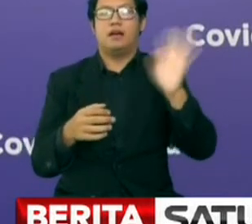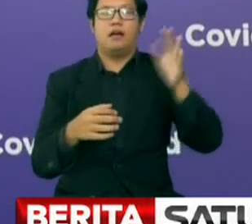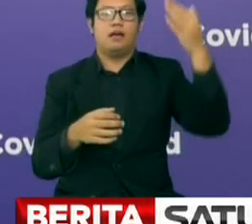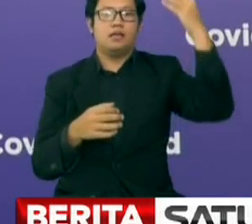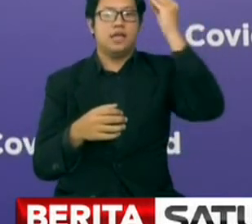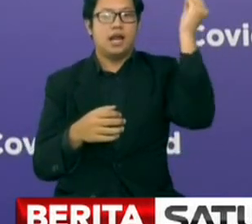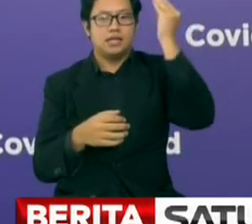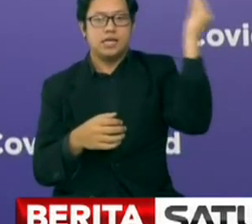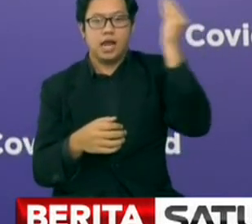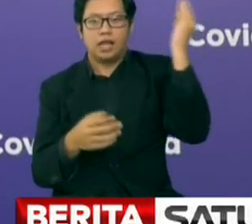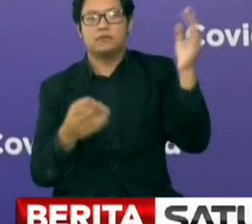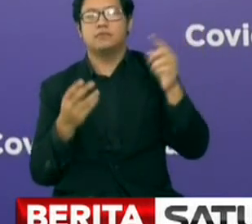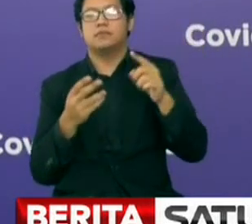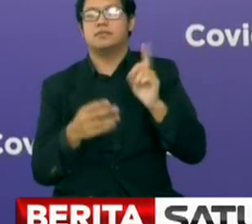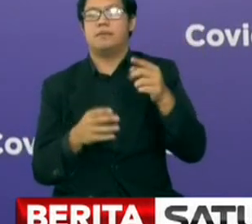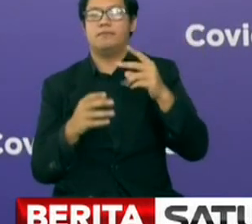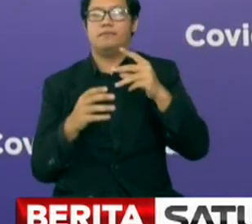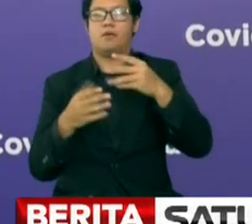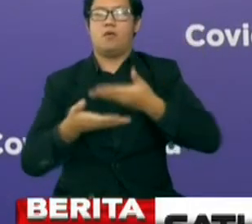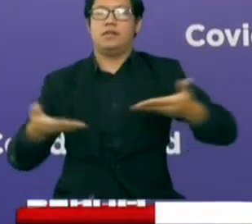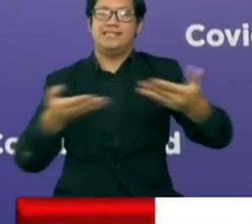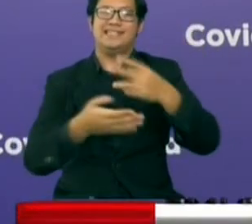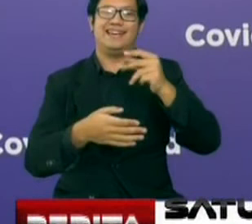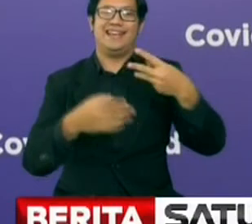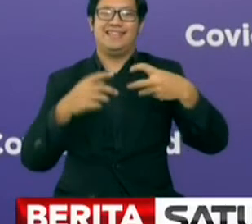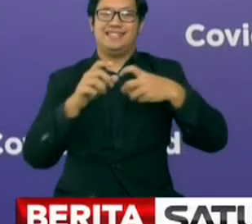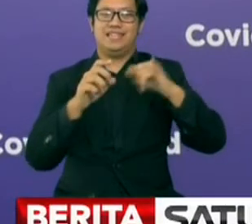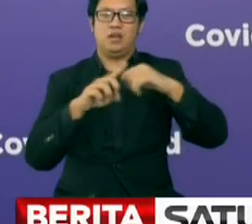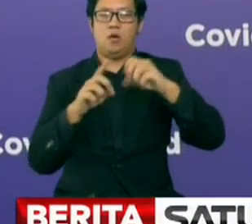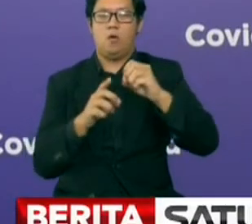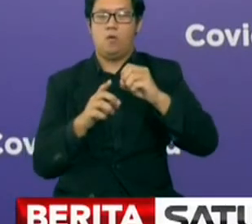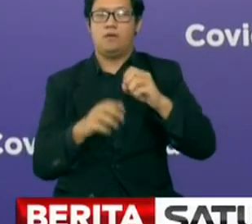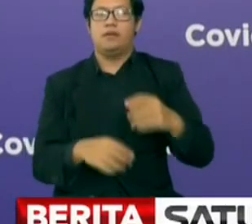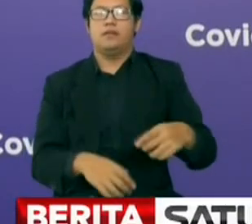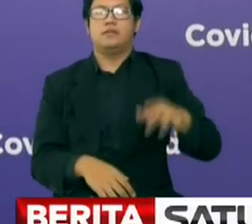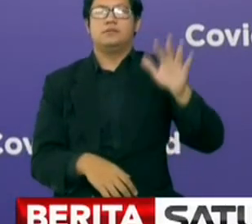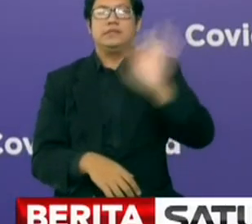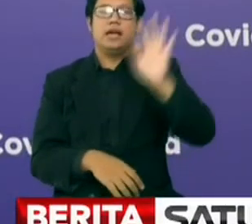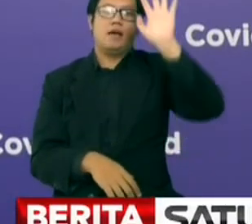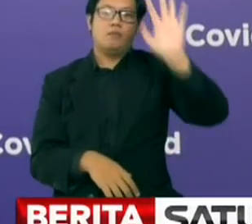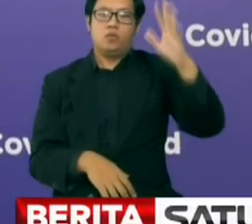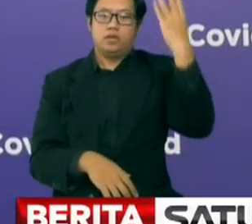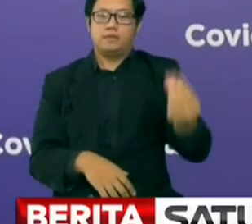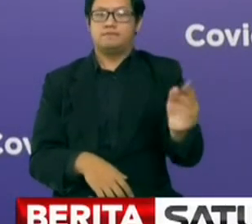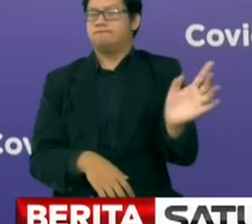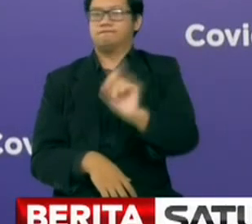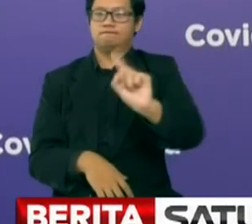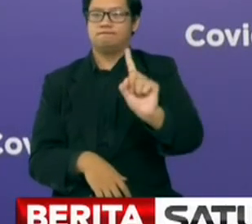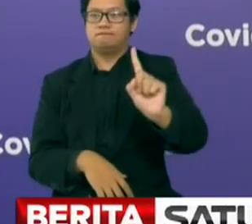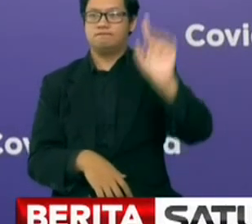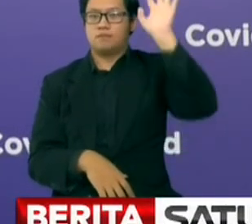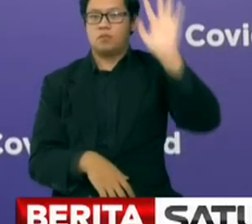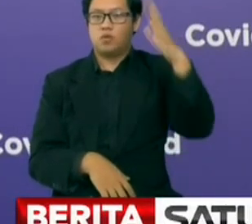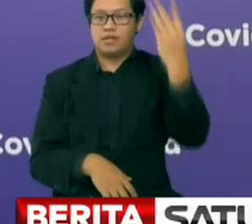dalam kondisi yang penuh resiko ini tidak mudik sekali lagi tidak mudik Ayo